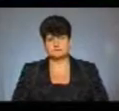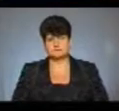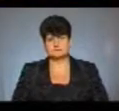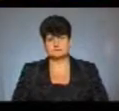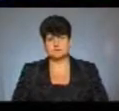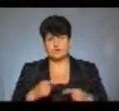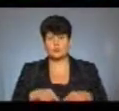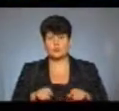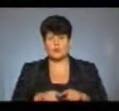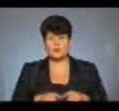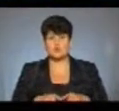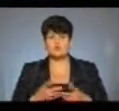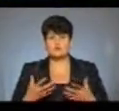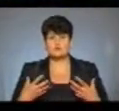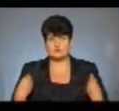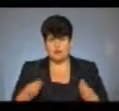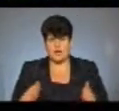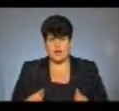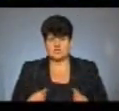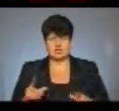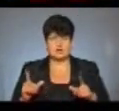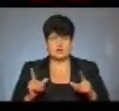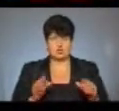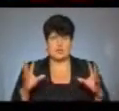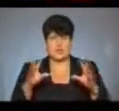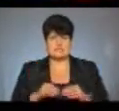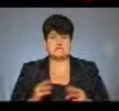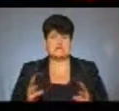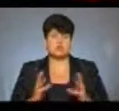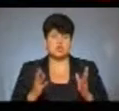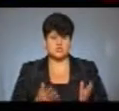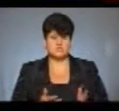У такому спорядженні рятівники виїжджають на гасіння пожеж, каже Святослав.